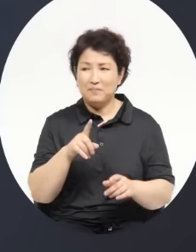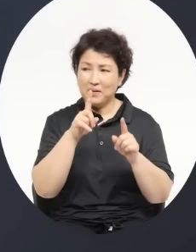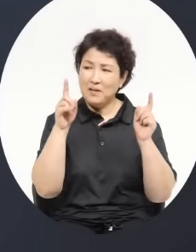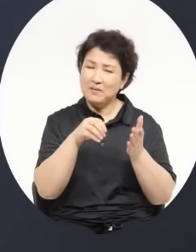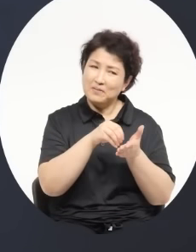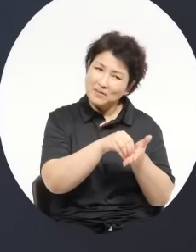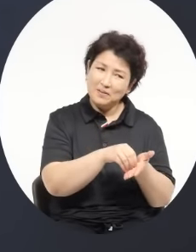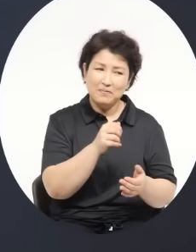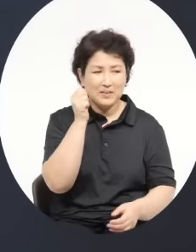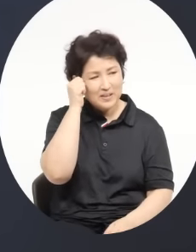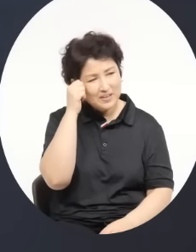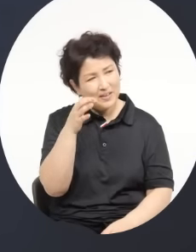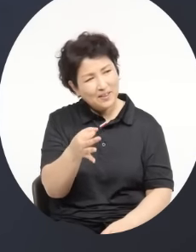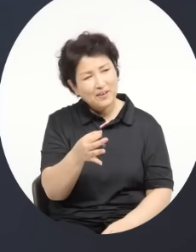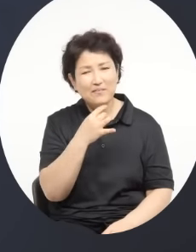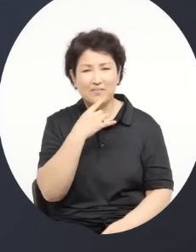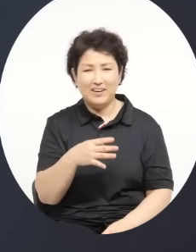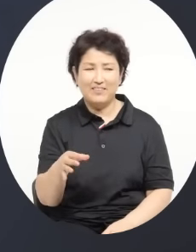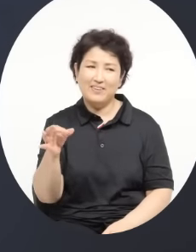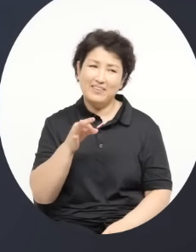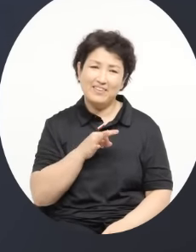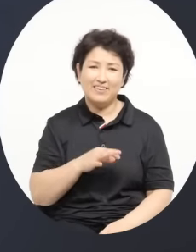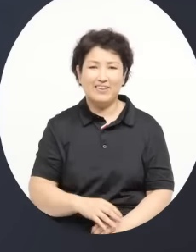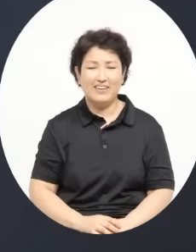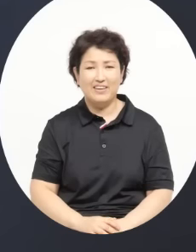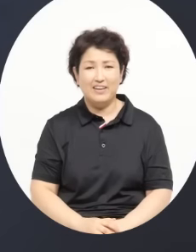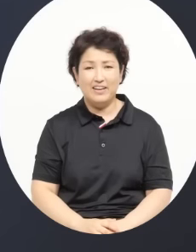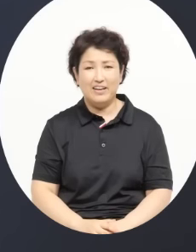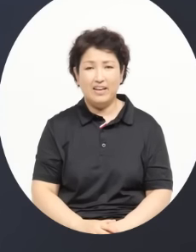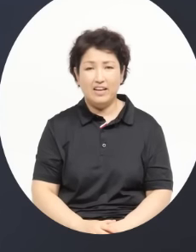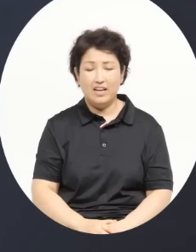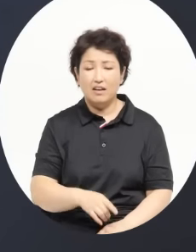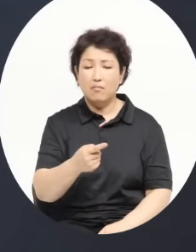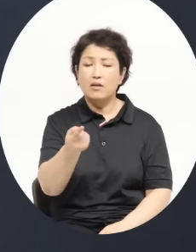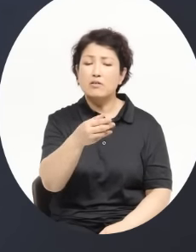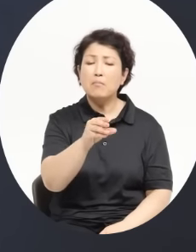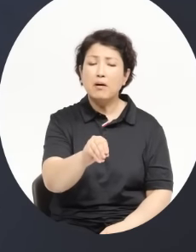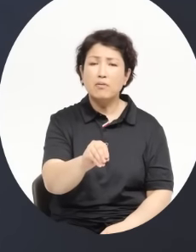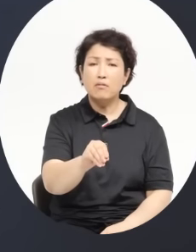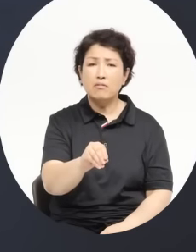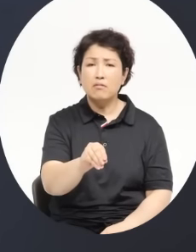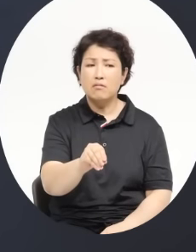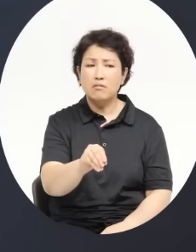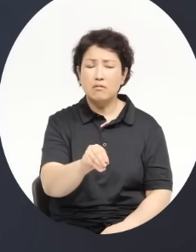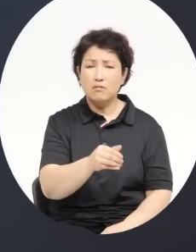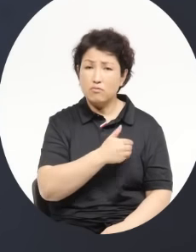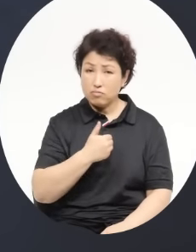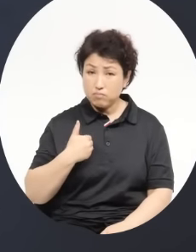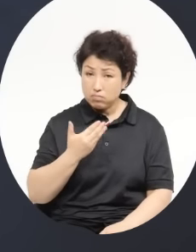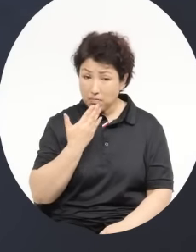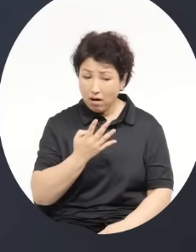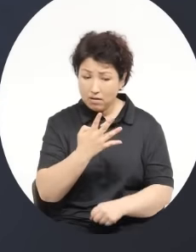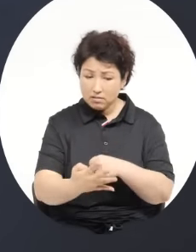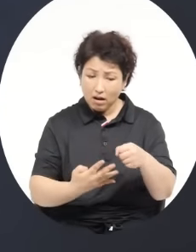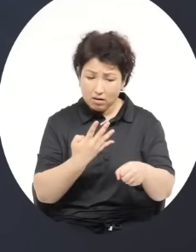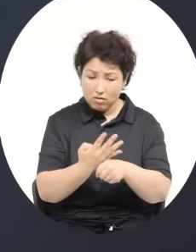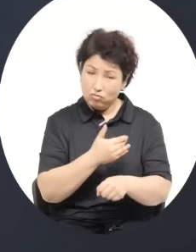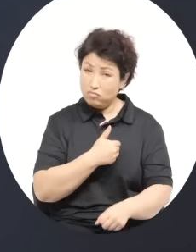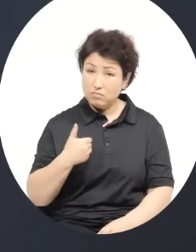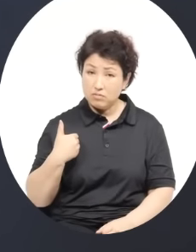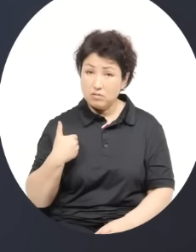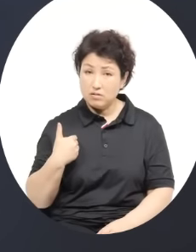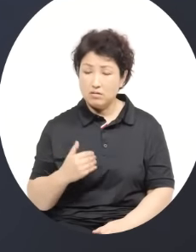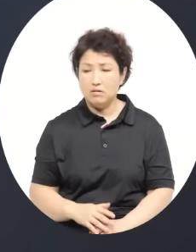등록금하고 기숙사비만, 네, 계산했어요. 근데 그게 1,000만 원 갖고 대학 등록금하고 기숙사가 4년께